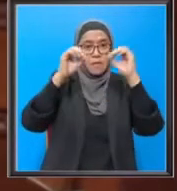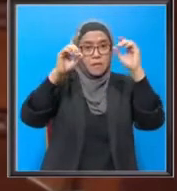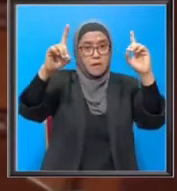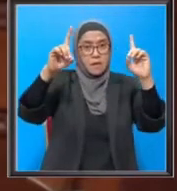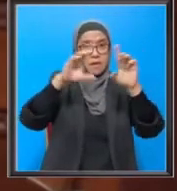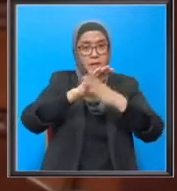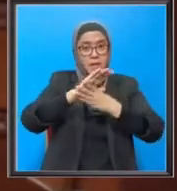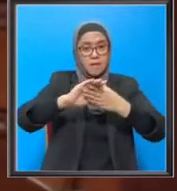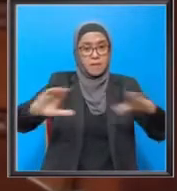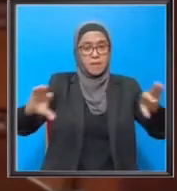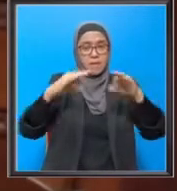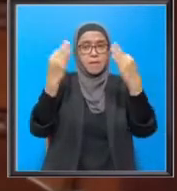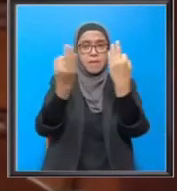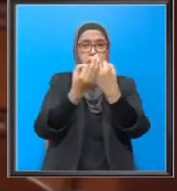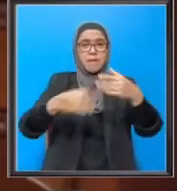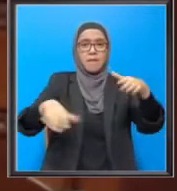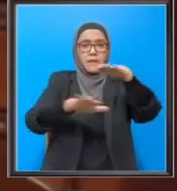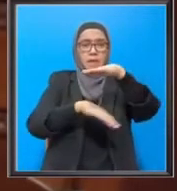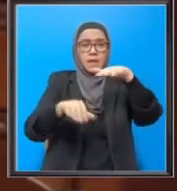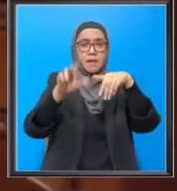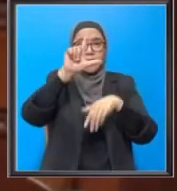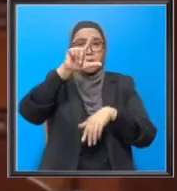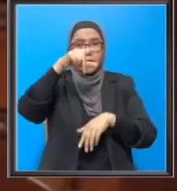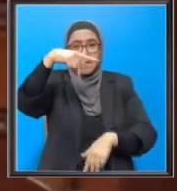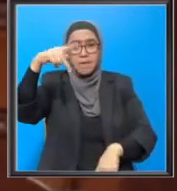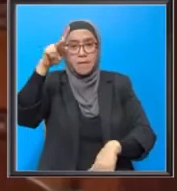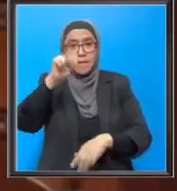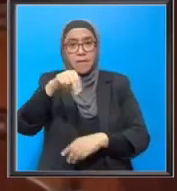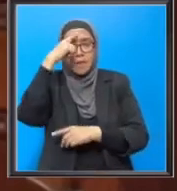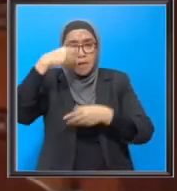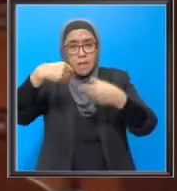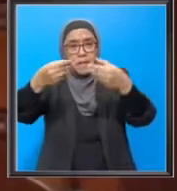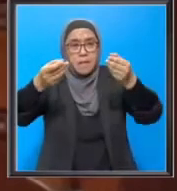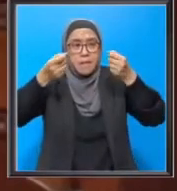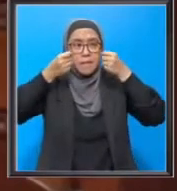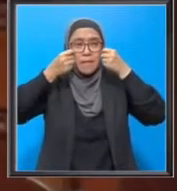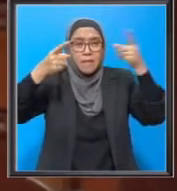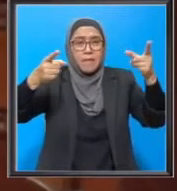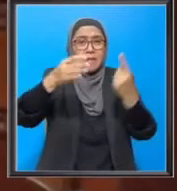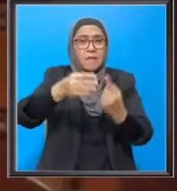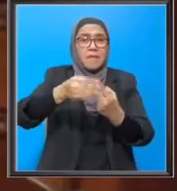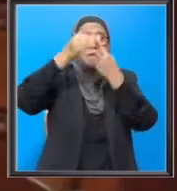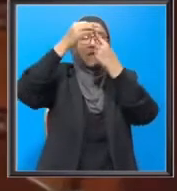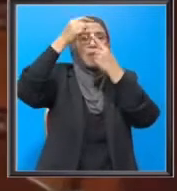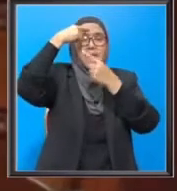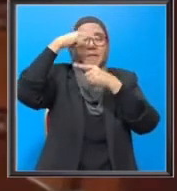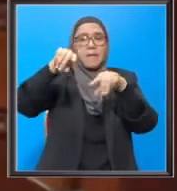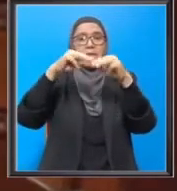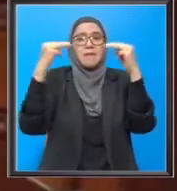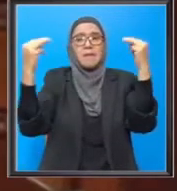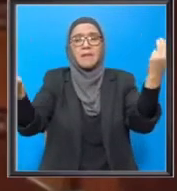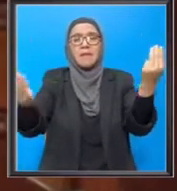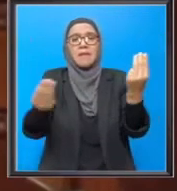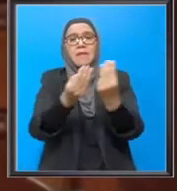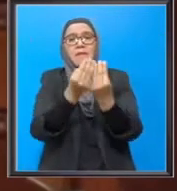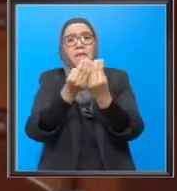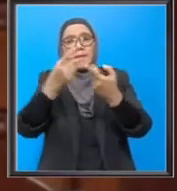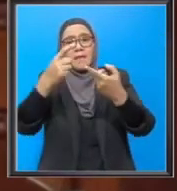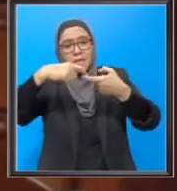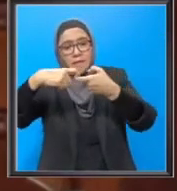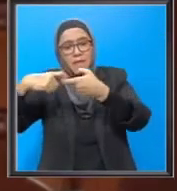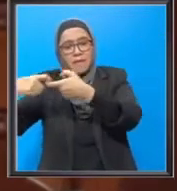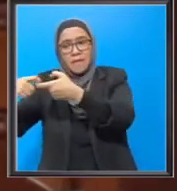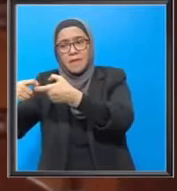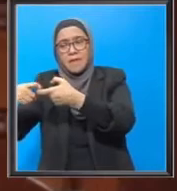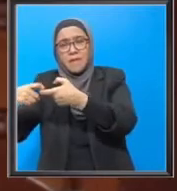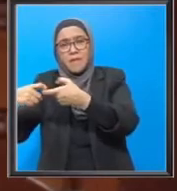bersama dengan di bawah efisien untuk memberi kesedaran terutama kepada Heart itu Abdul kaitan juga dengan atau